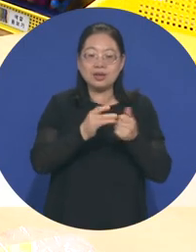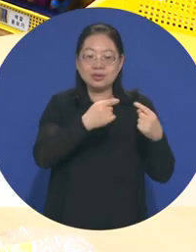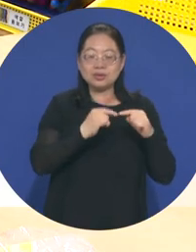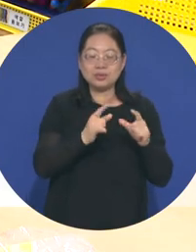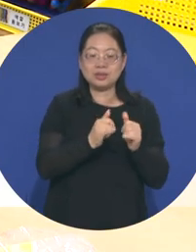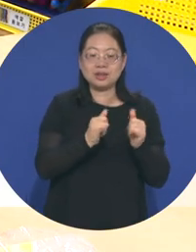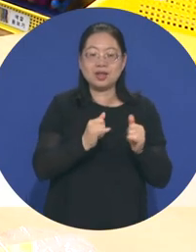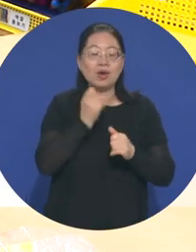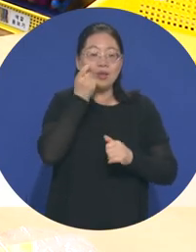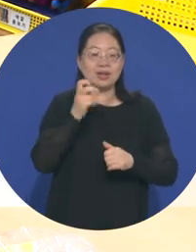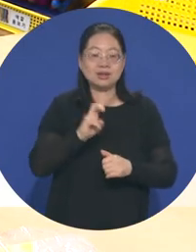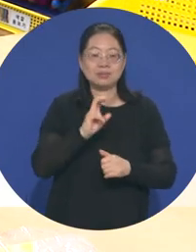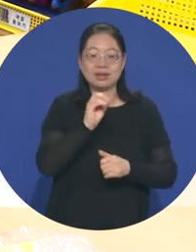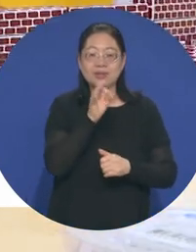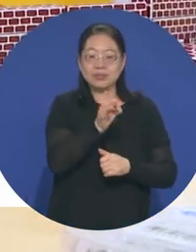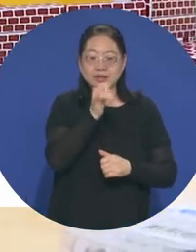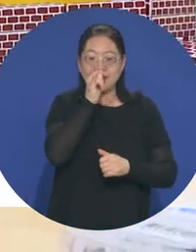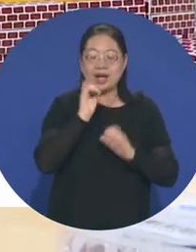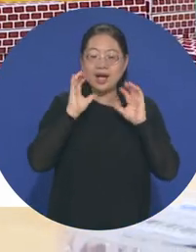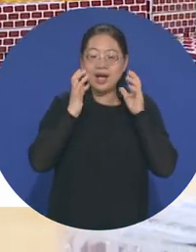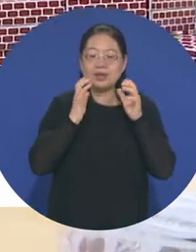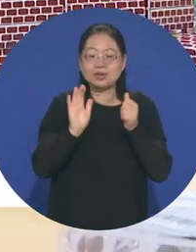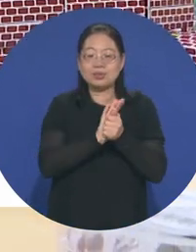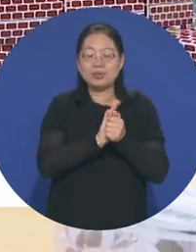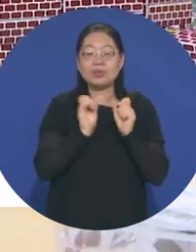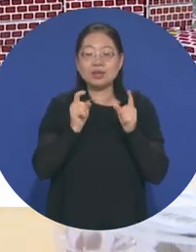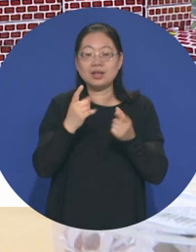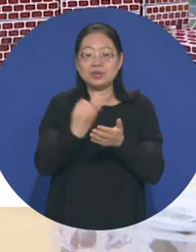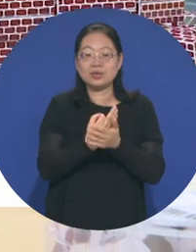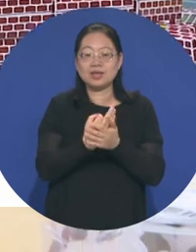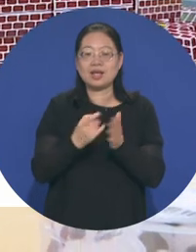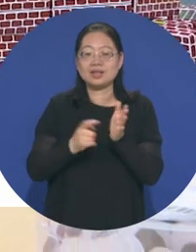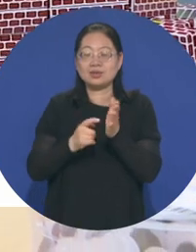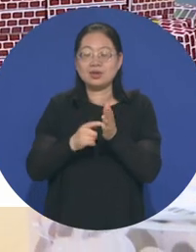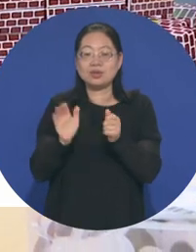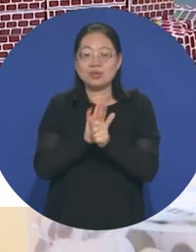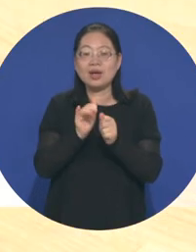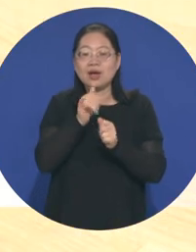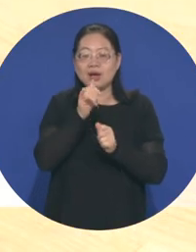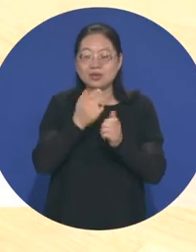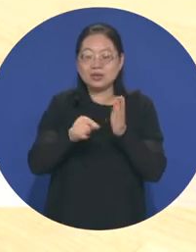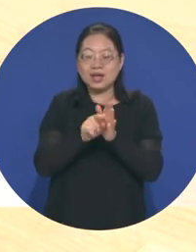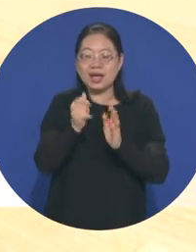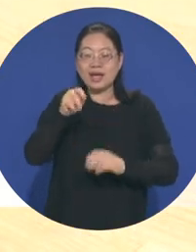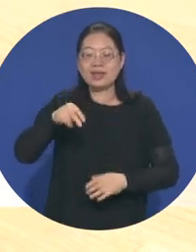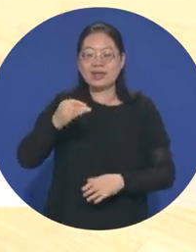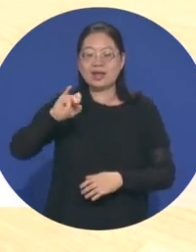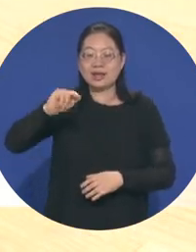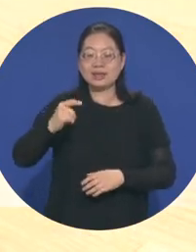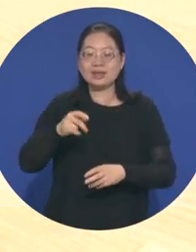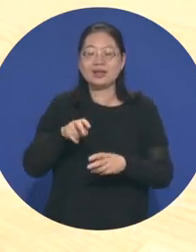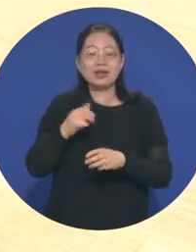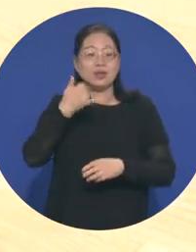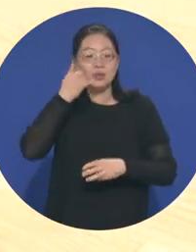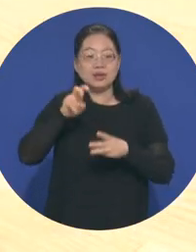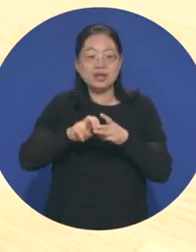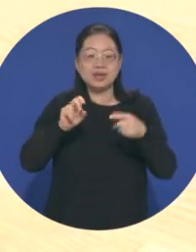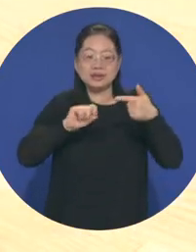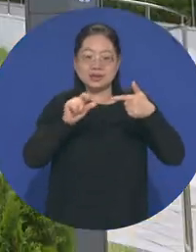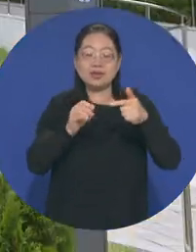월 20만 원을 지급하는 아동돌봄 기회소득과 긴급돌봄을 위한 한라인 콜센터가 7월 시행을 앞두고